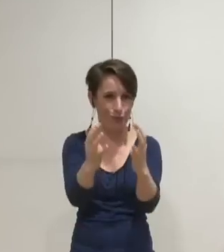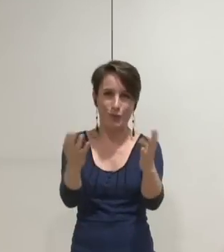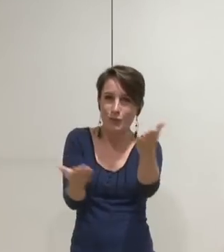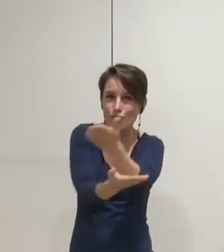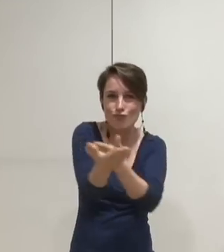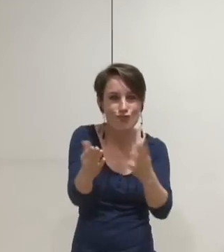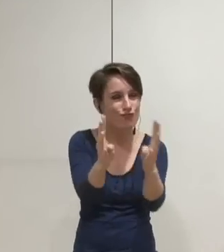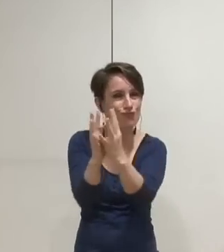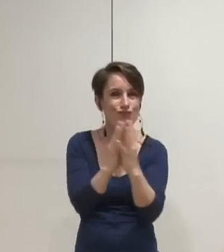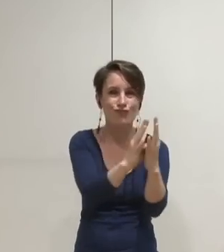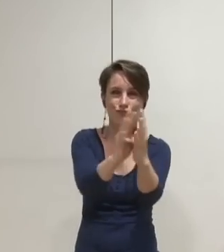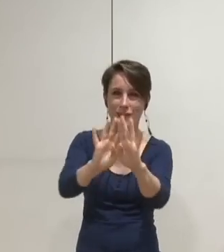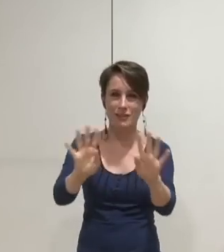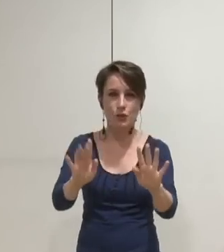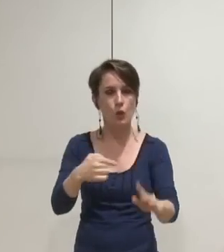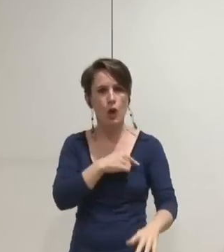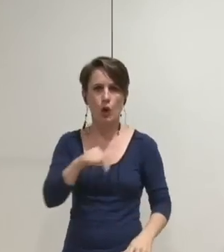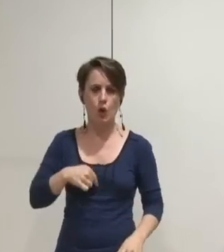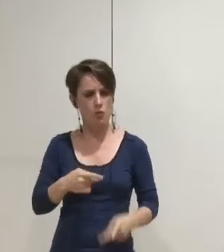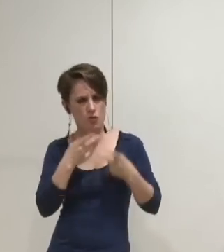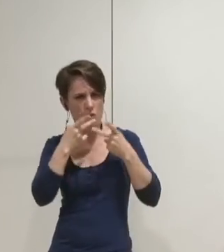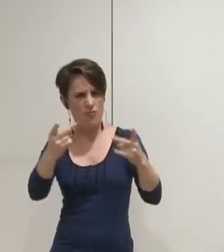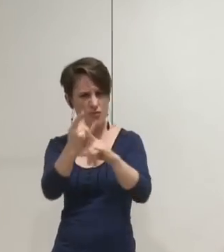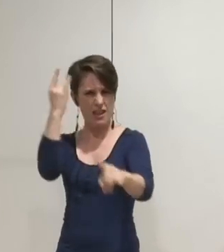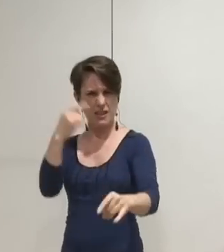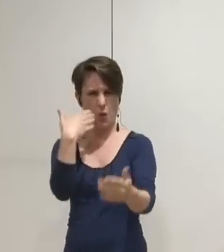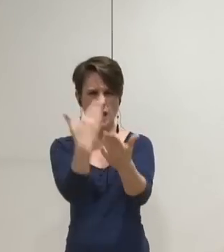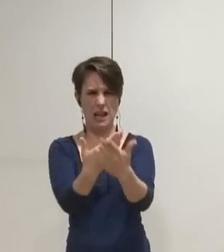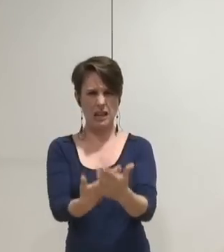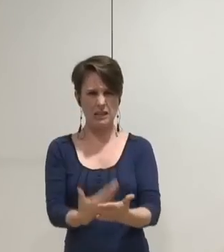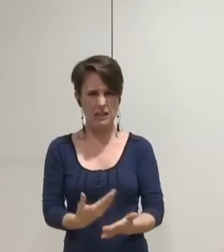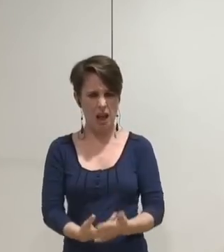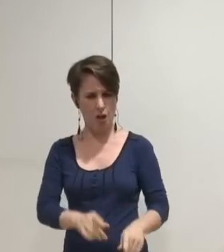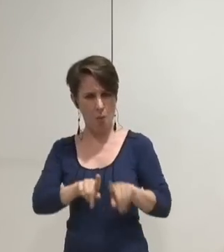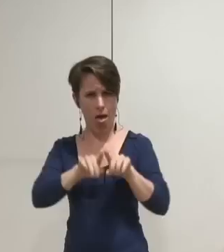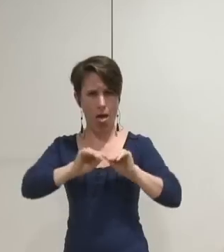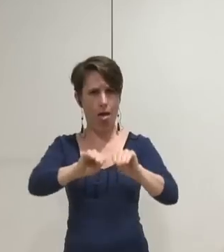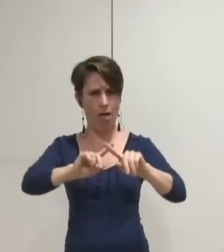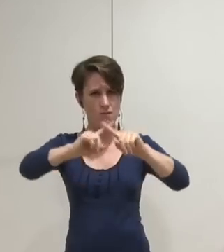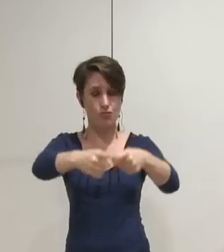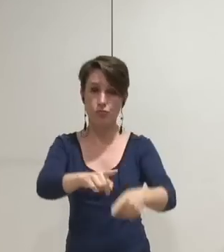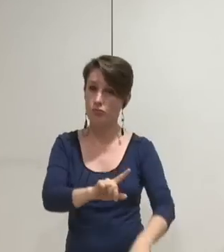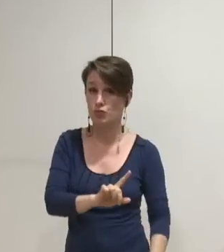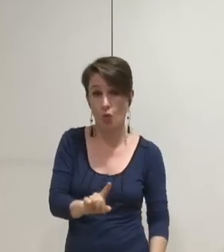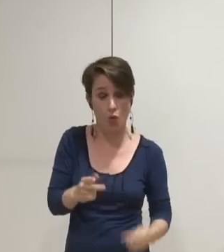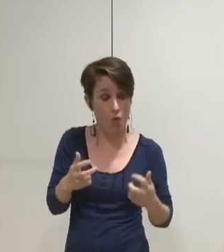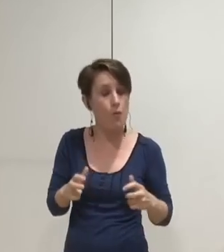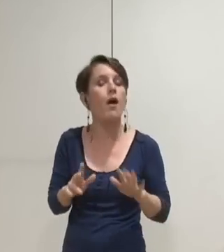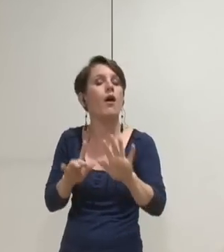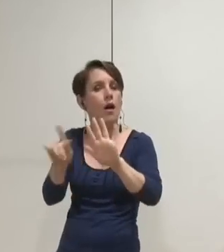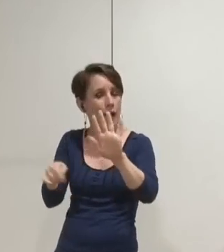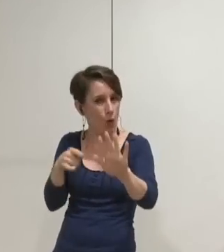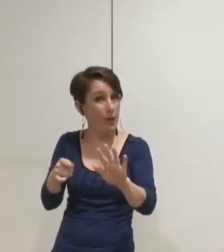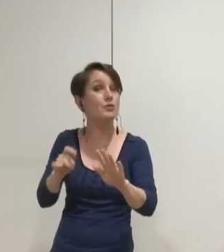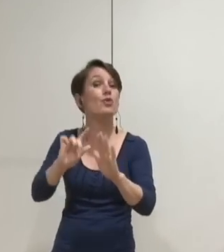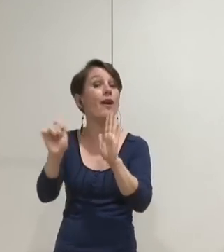vérité historique à délivré sur la fête des tuiles même si bien sûr la journée des tuiles historique